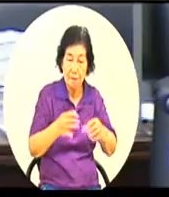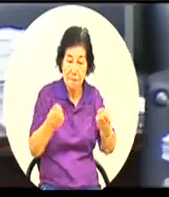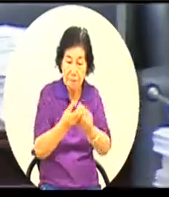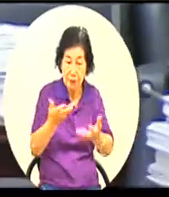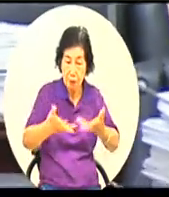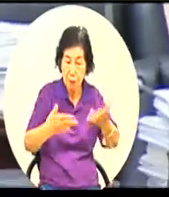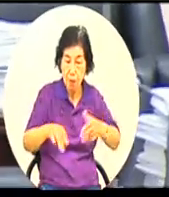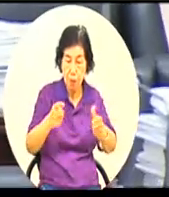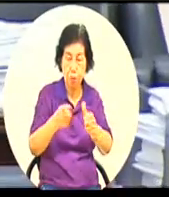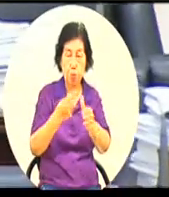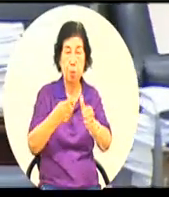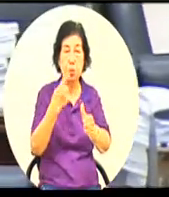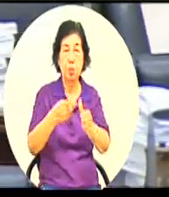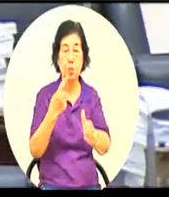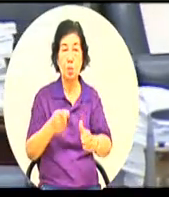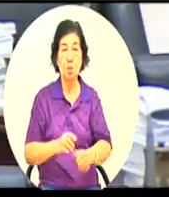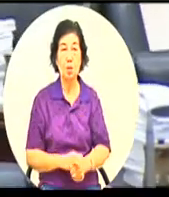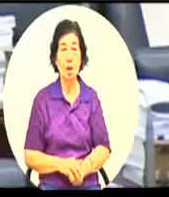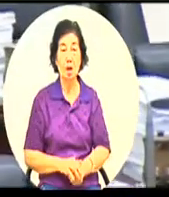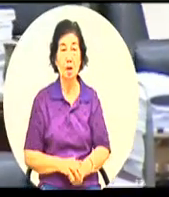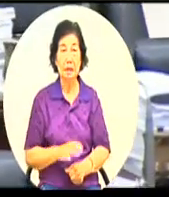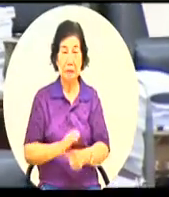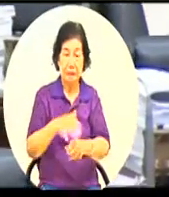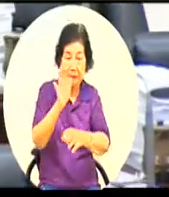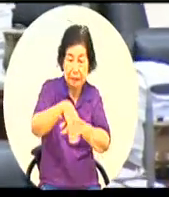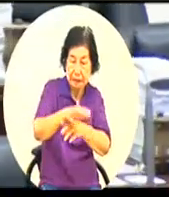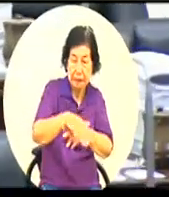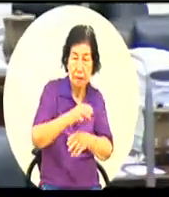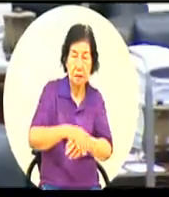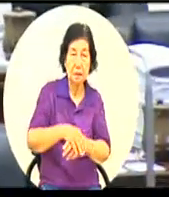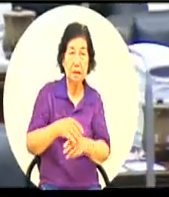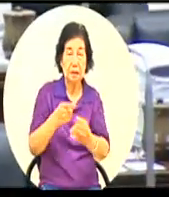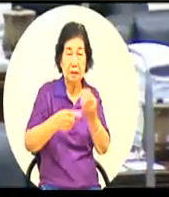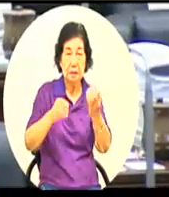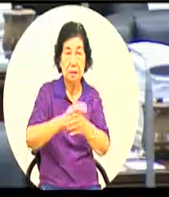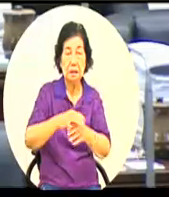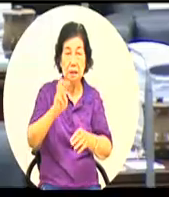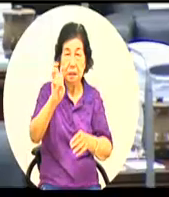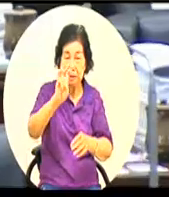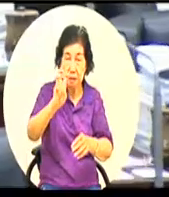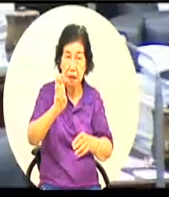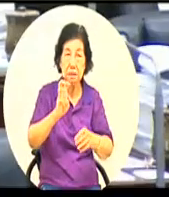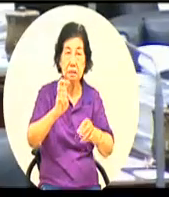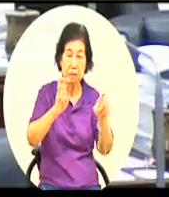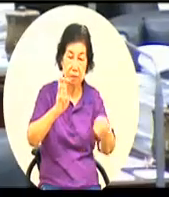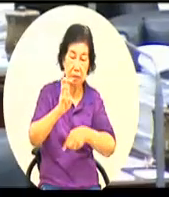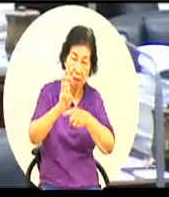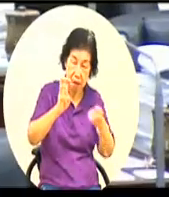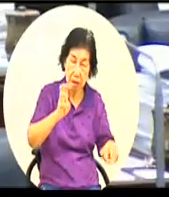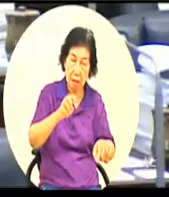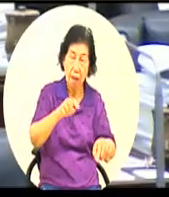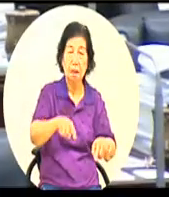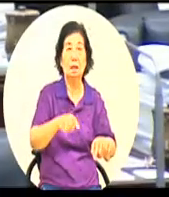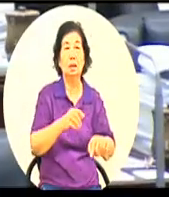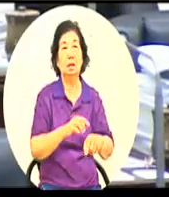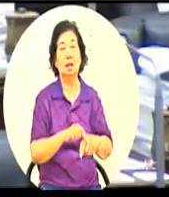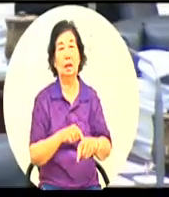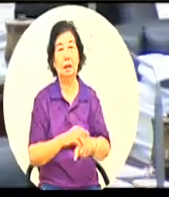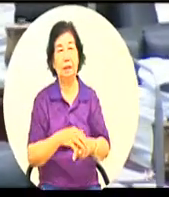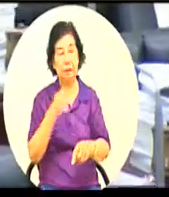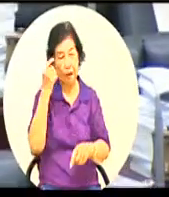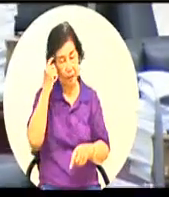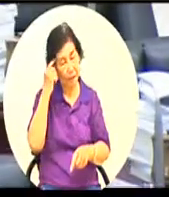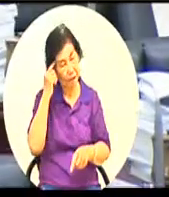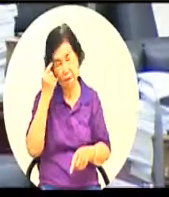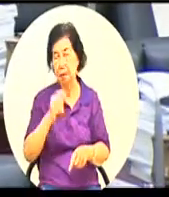啊，死30几个，无当作一回事，啊，